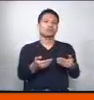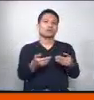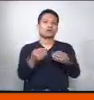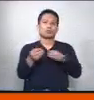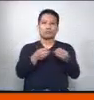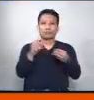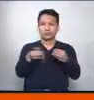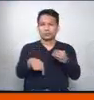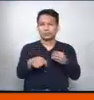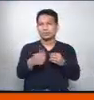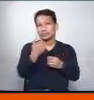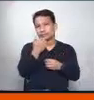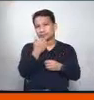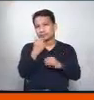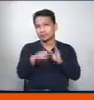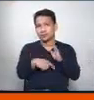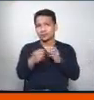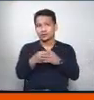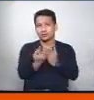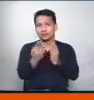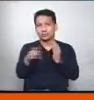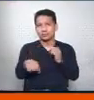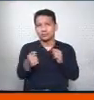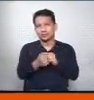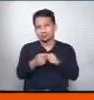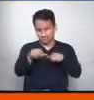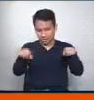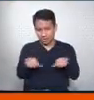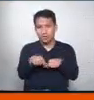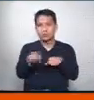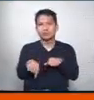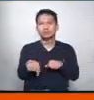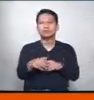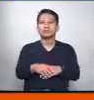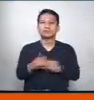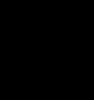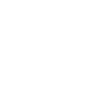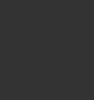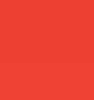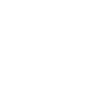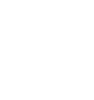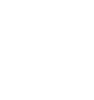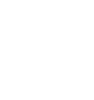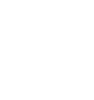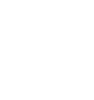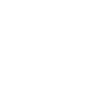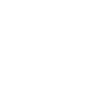rin ang illegal na sugal na nasasakupan o sa nasasakupan nilang lugar.